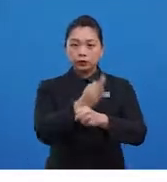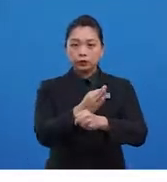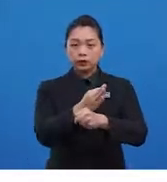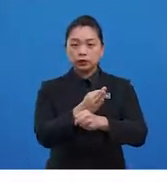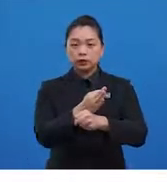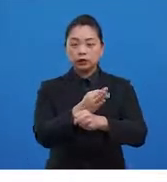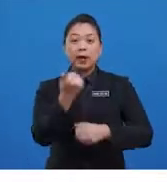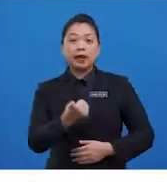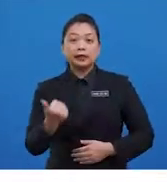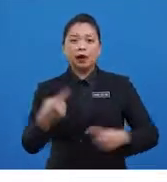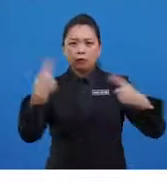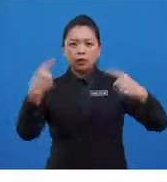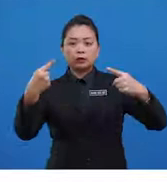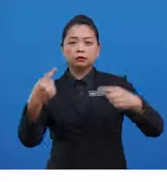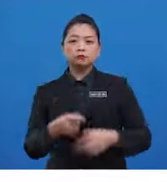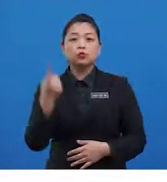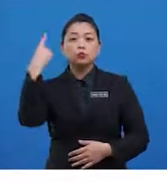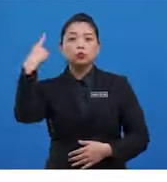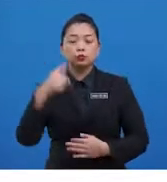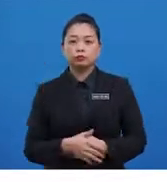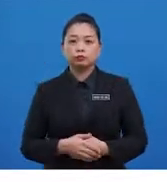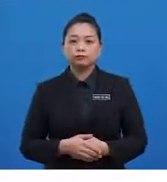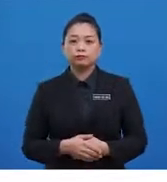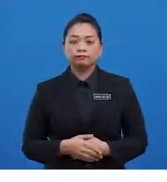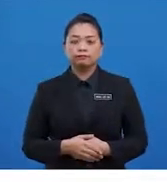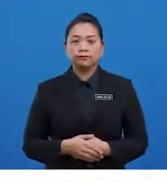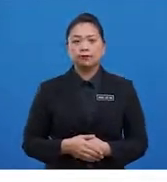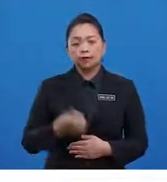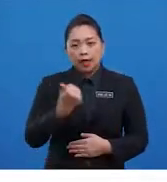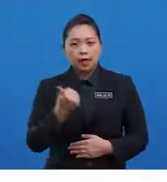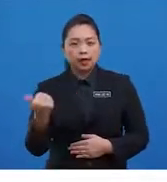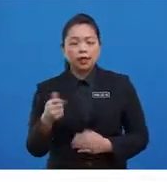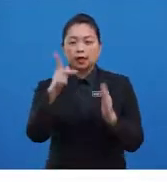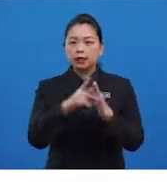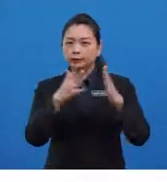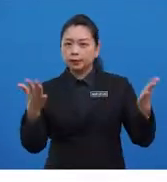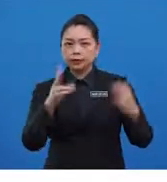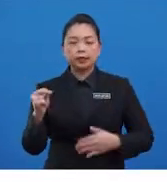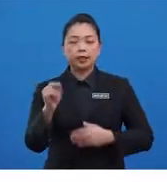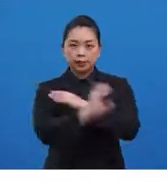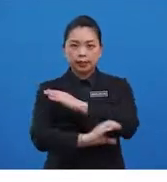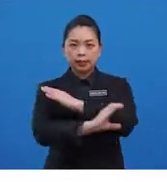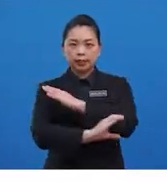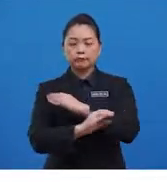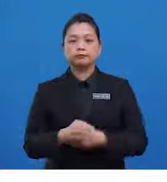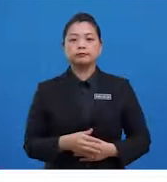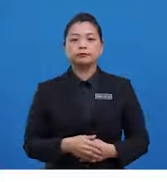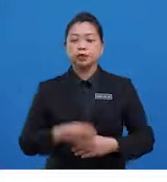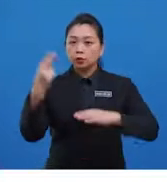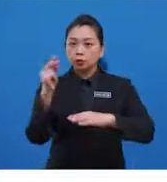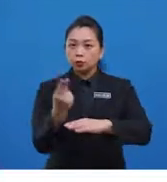perang pada zaman dahulu dan juga sebagai alat kebesaran negara. Manakala peranan cokma